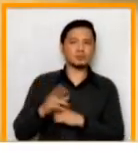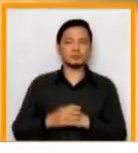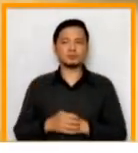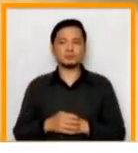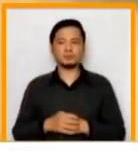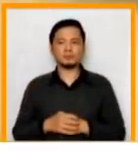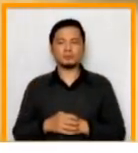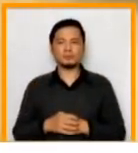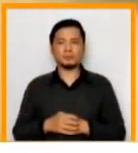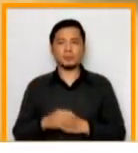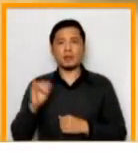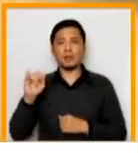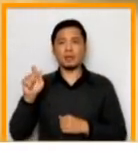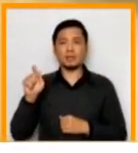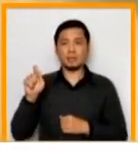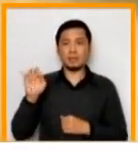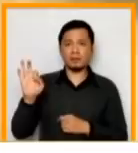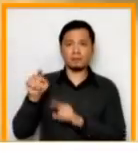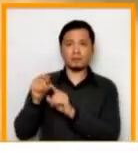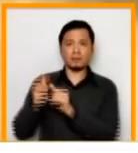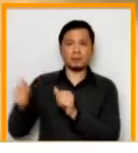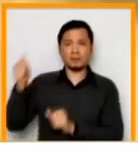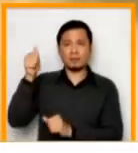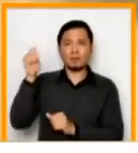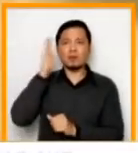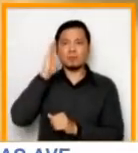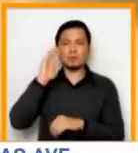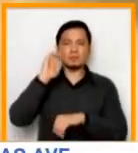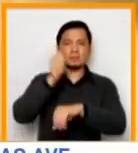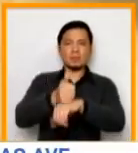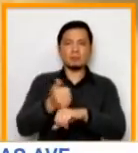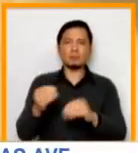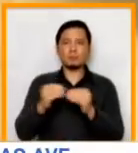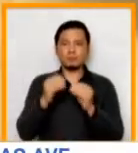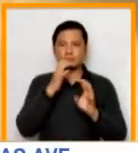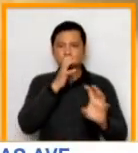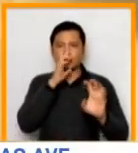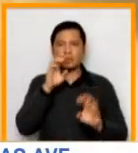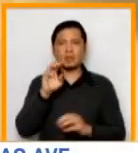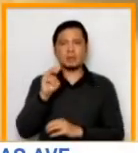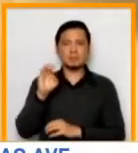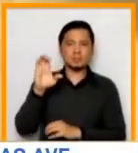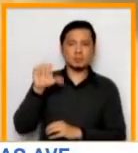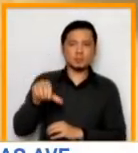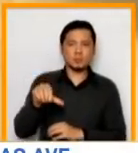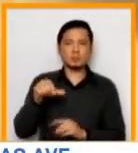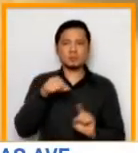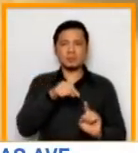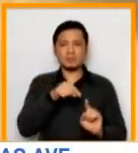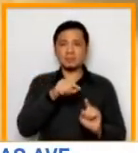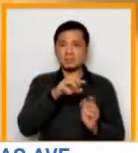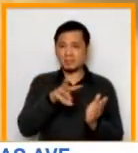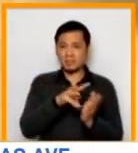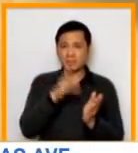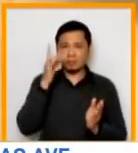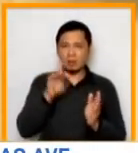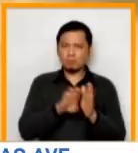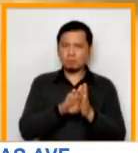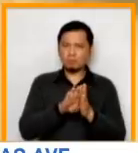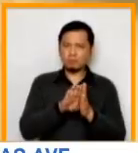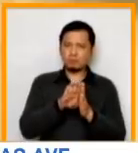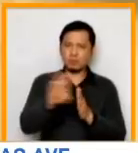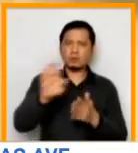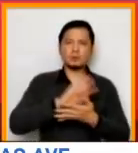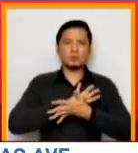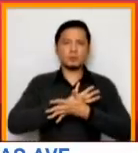ang mas maigpit na MECQ dahil po tumataas ang kaso ng COVID-19. Live mula sa GMA Regional TV Cebu,